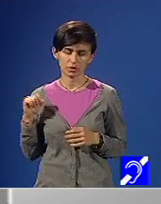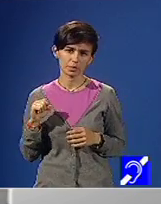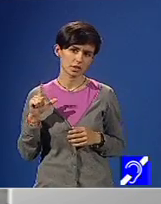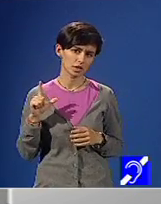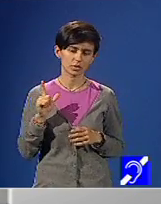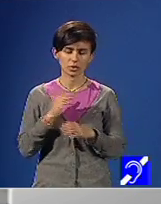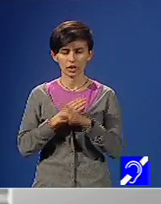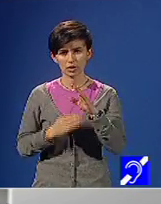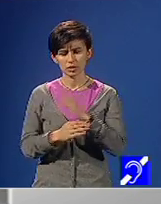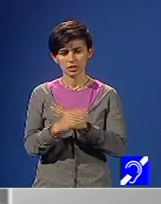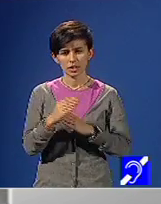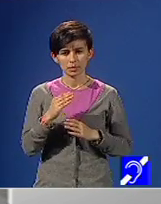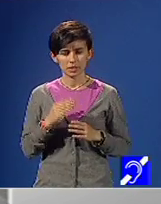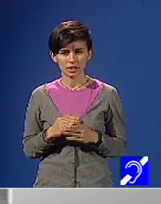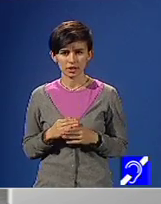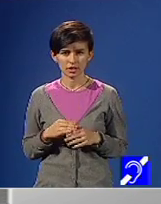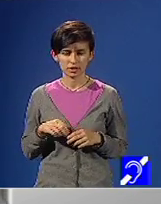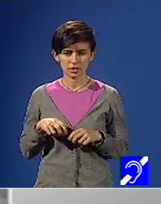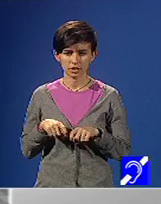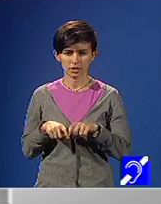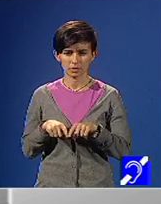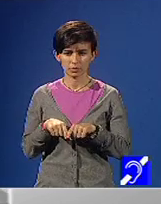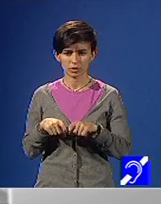cu dizabilitate, cu dizabilitate neuromotorie.